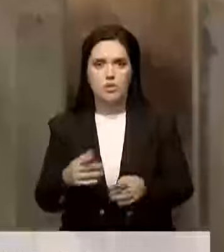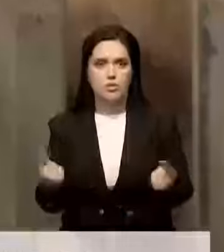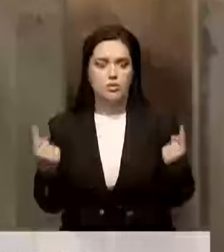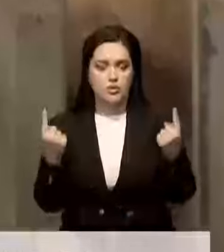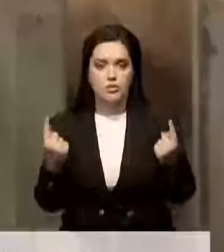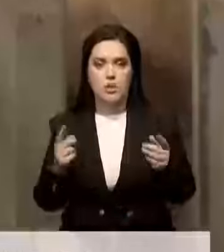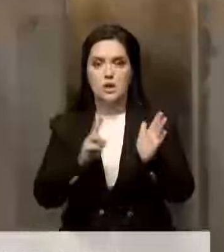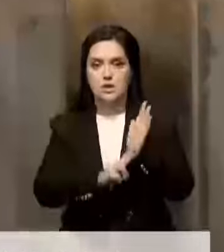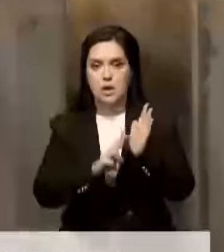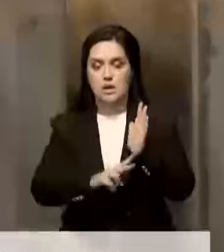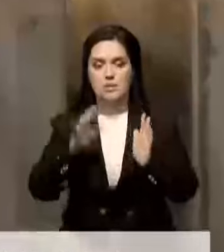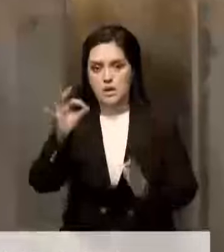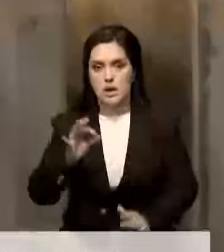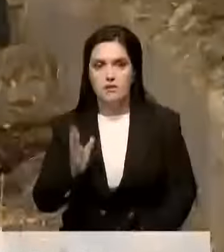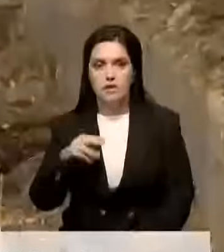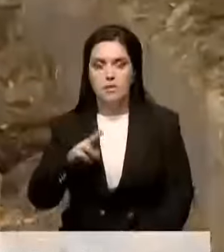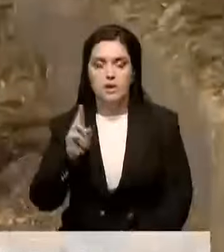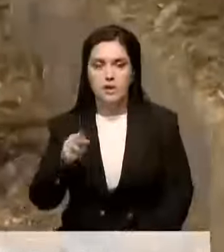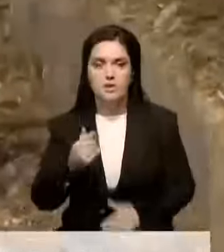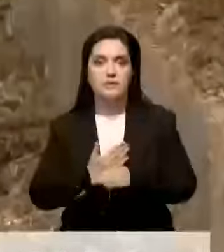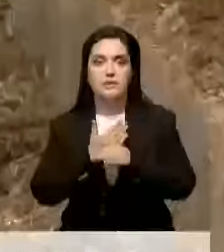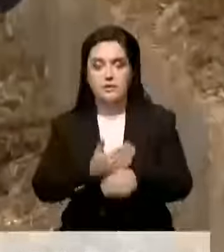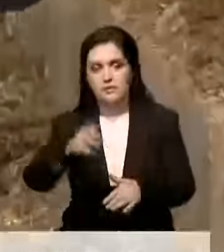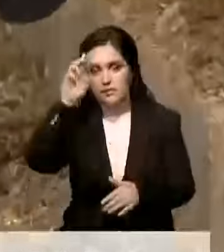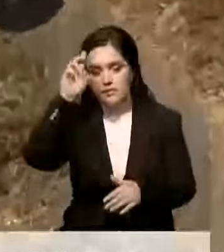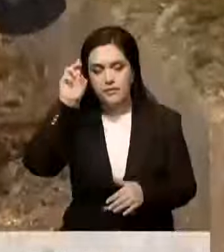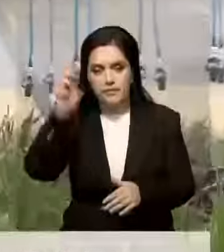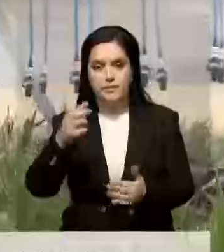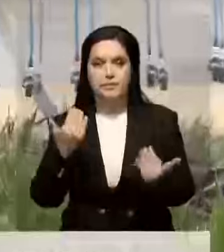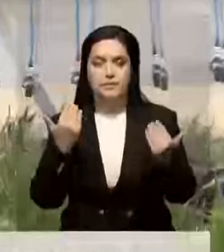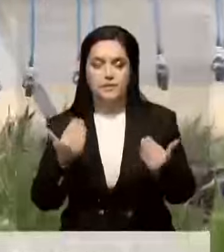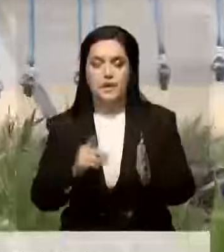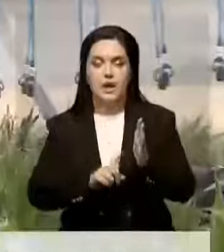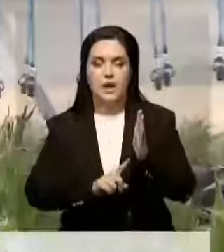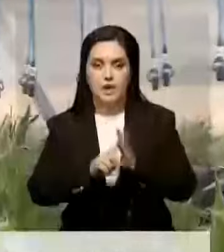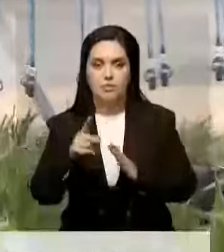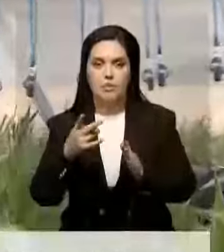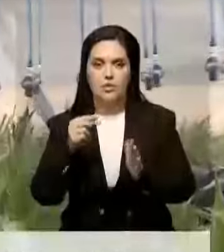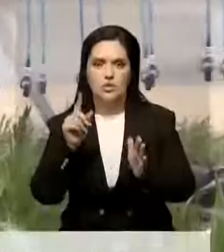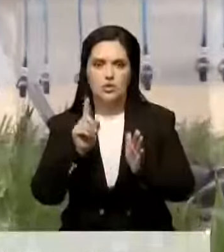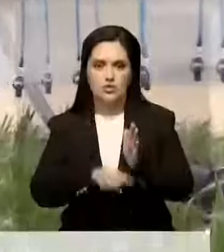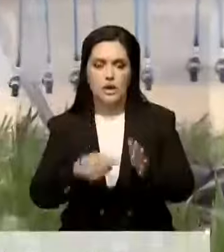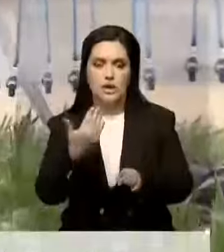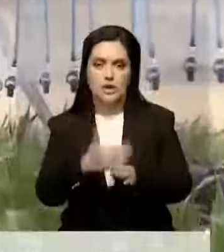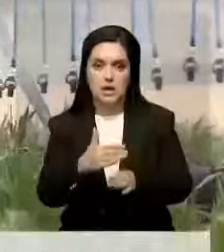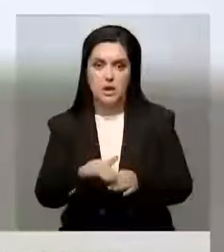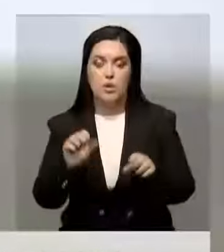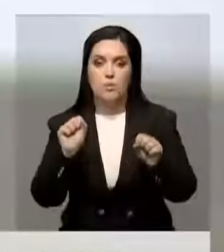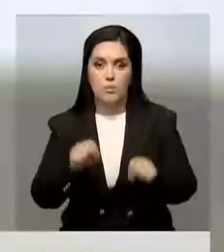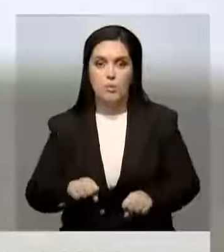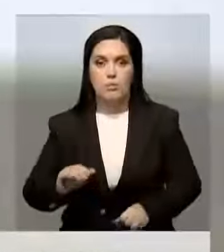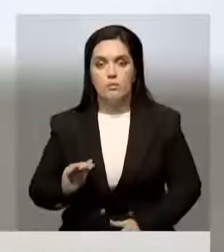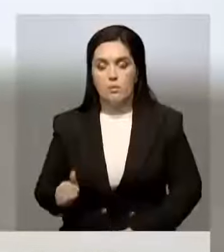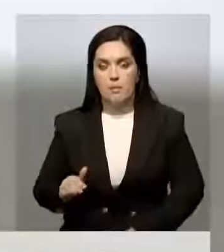внушительная. 70% ВПК финансирует государство. Пришло время заменить субсидии дешевыми кредитами от коммерческих